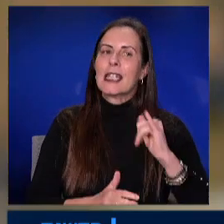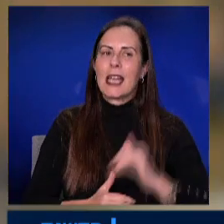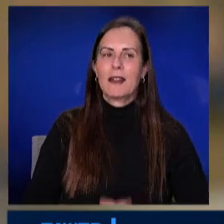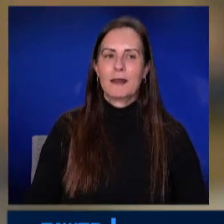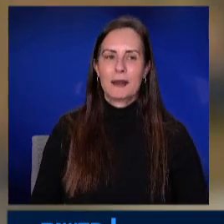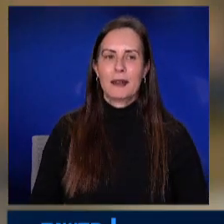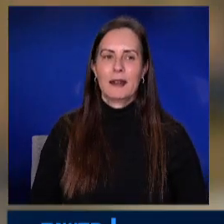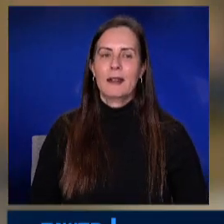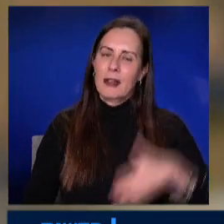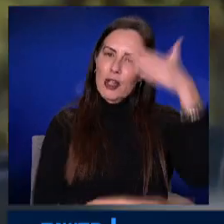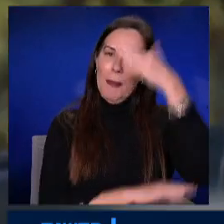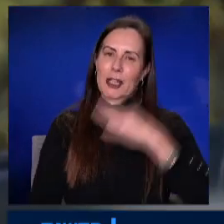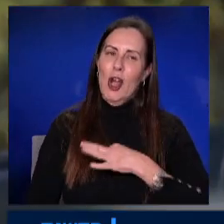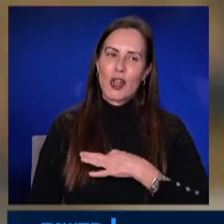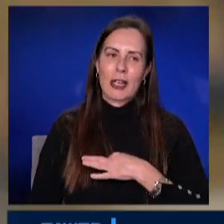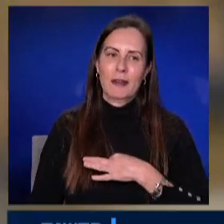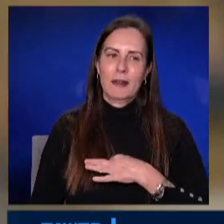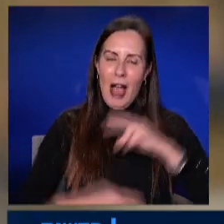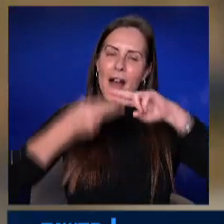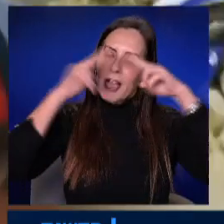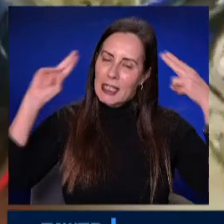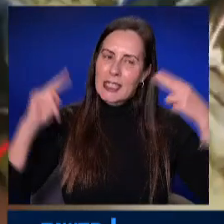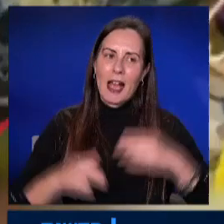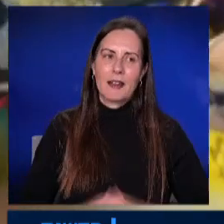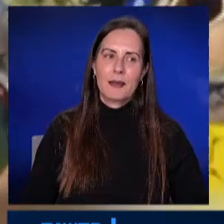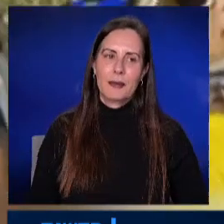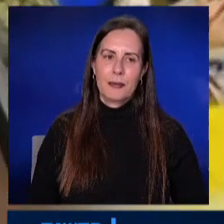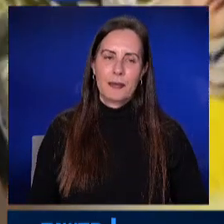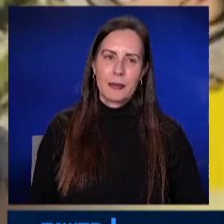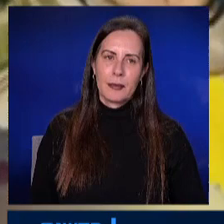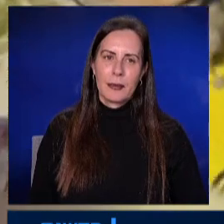represent? For my country. For Afghanistan. For Afghanistan.